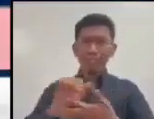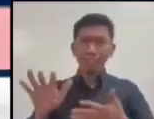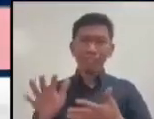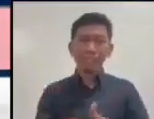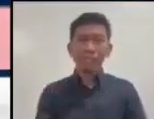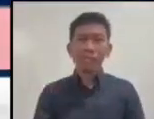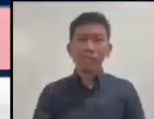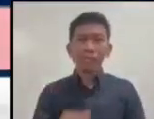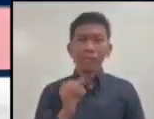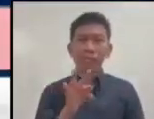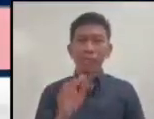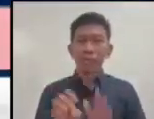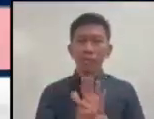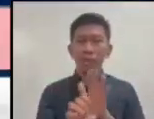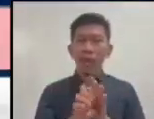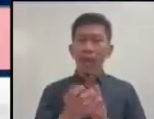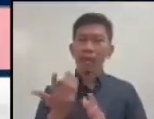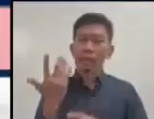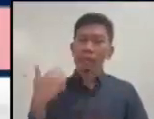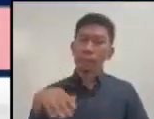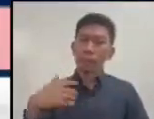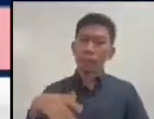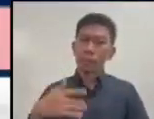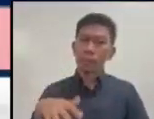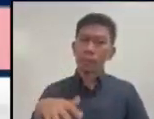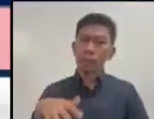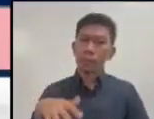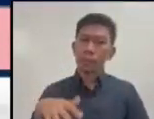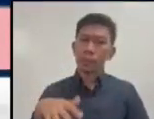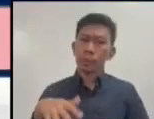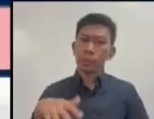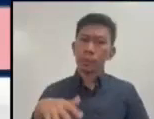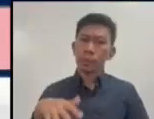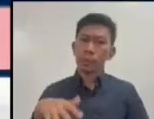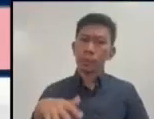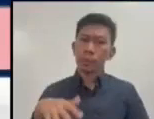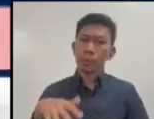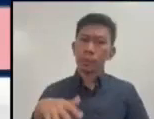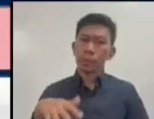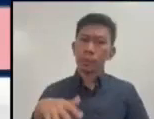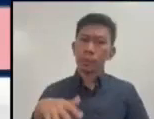mga toxic chemicals present sa mga plastic, isipin na lang natin.